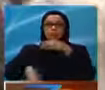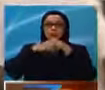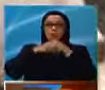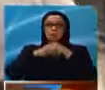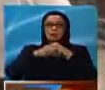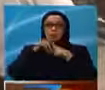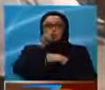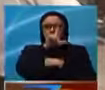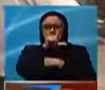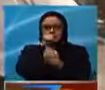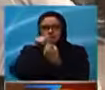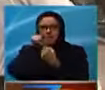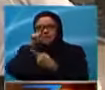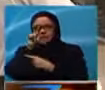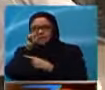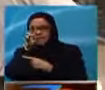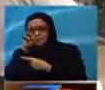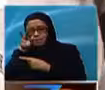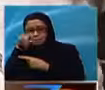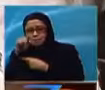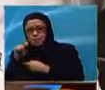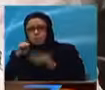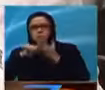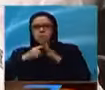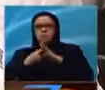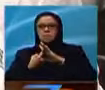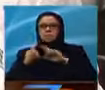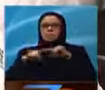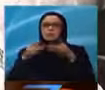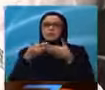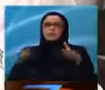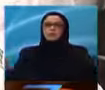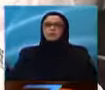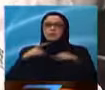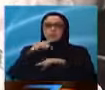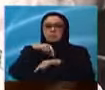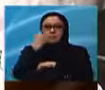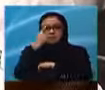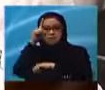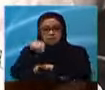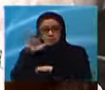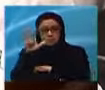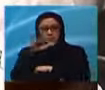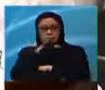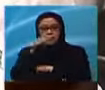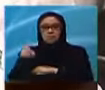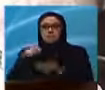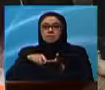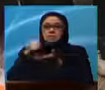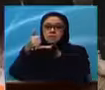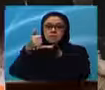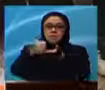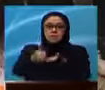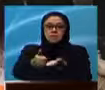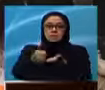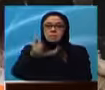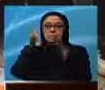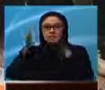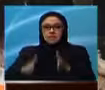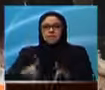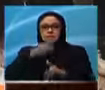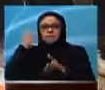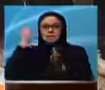dibuka 19 Mei lalu. Selain membantu orang ramai balik kampung, kempen ini bertujuan mengurangkan kesesakan lalu